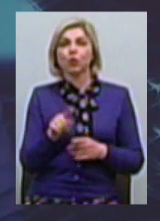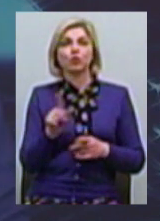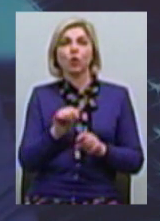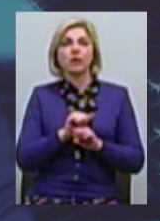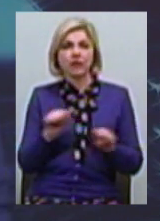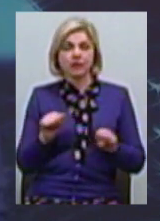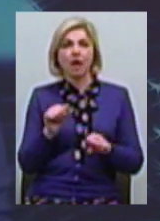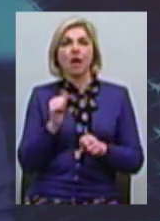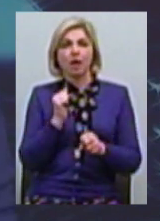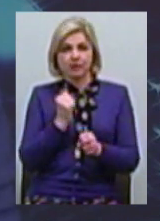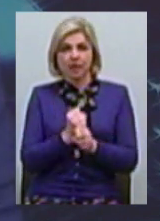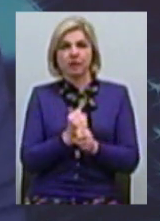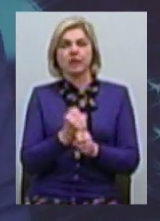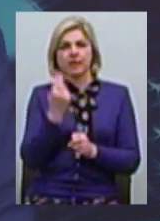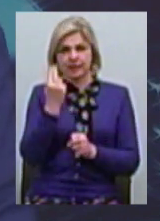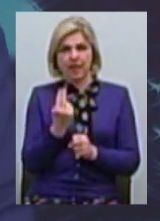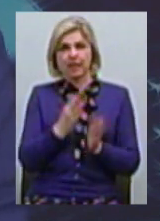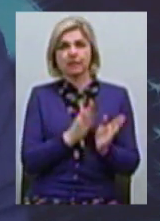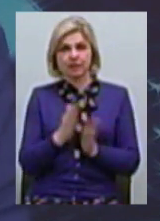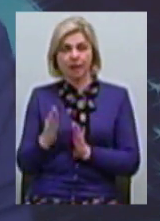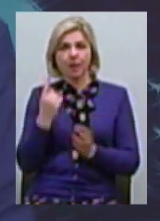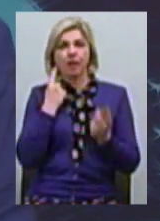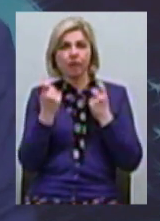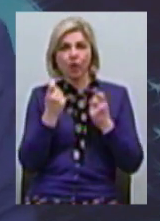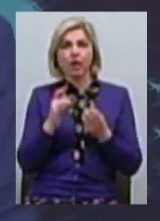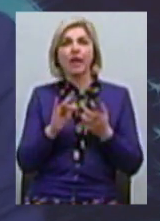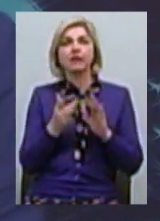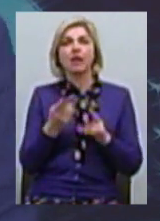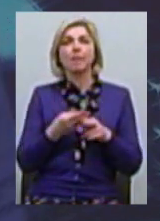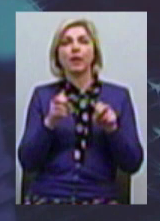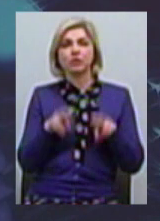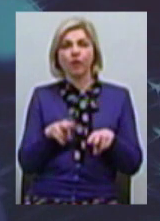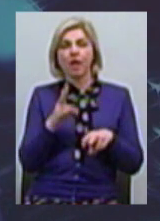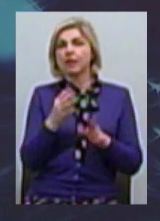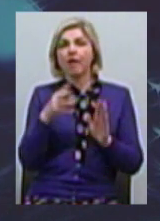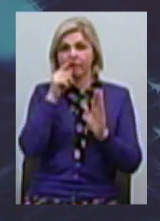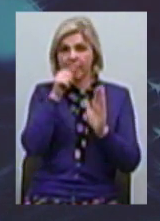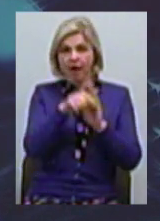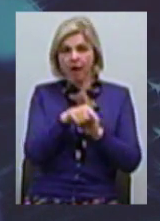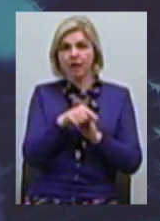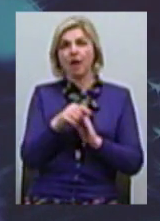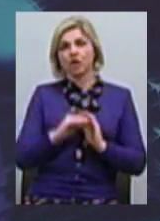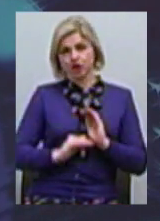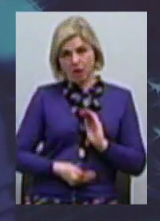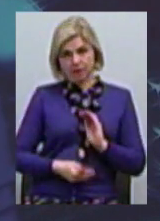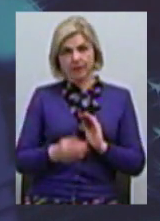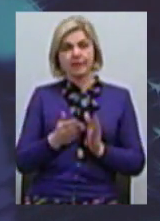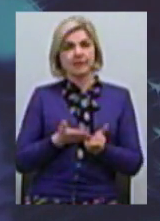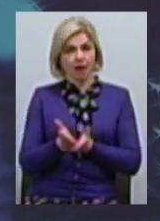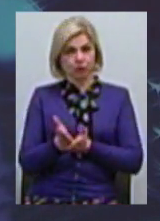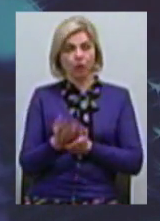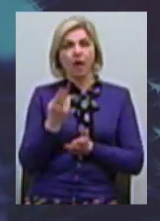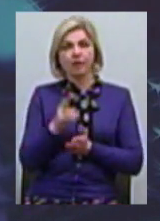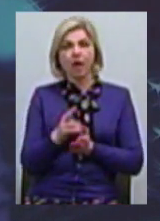построить целостную систему информационной и кибербезопасности, не вовлекая в него частный сектор. Для вовлечения